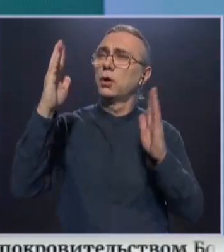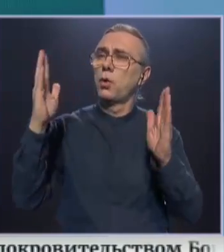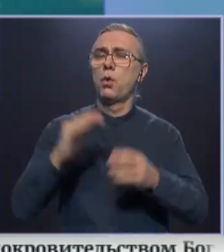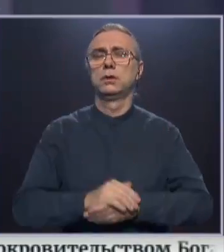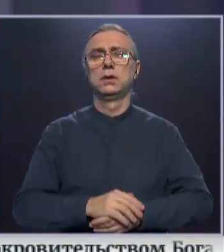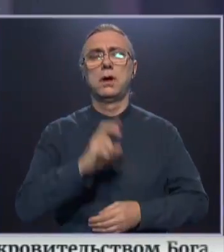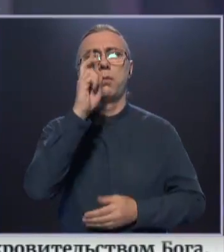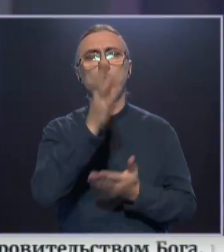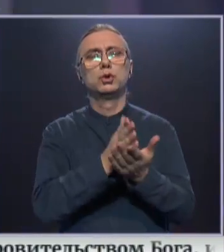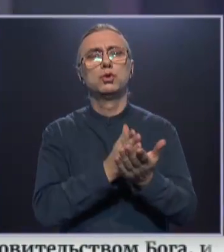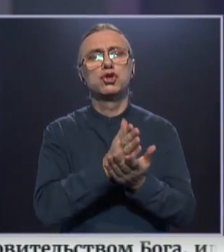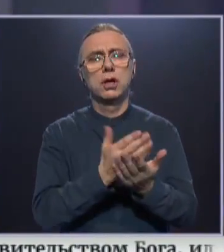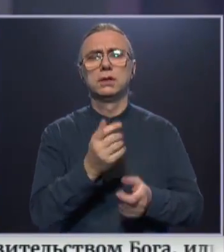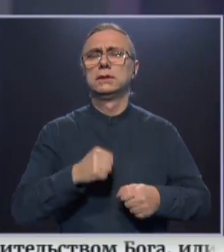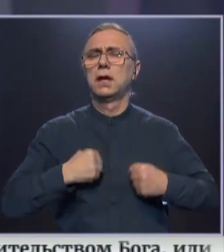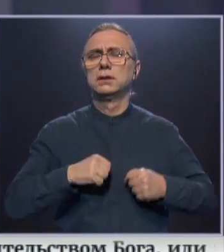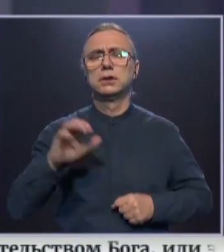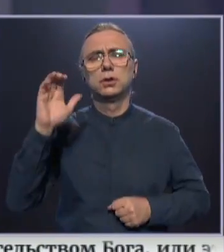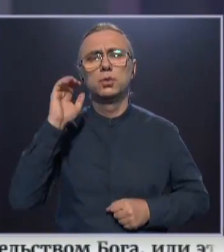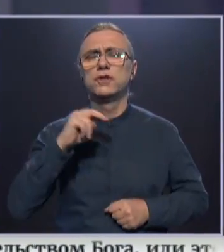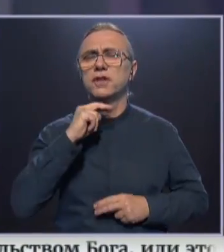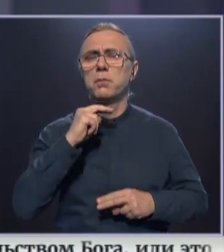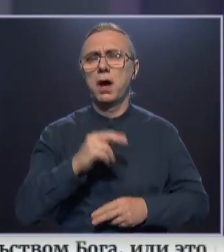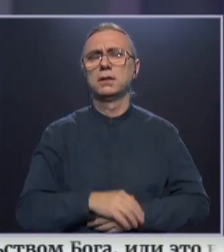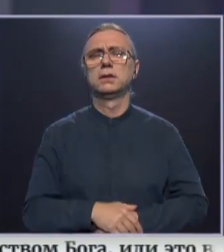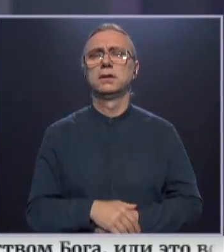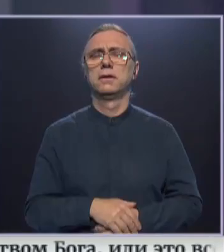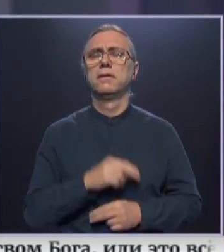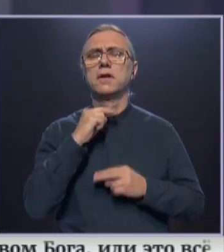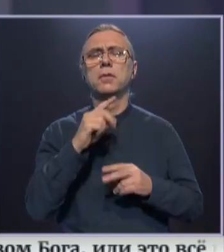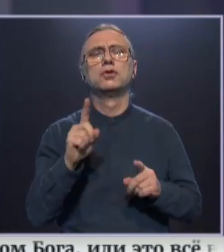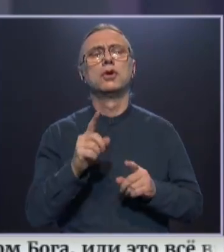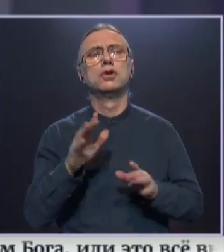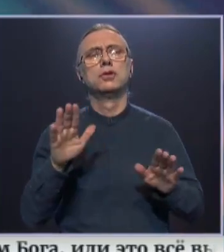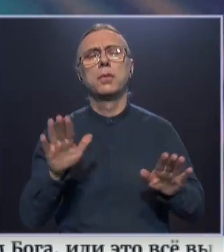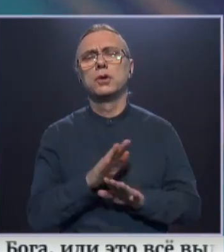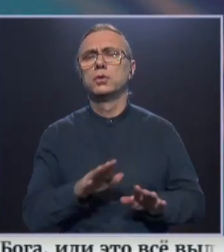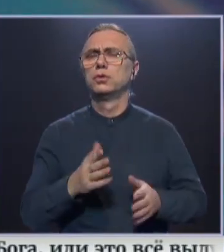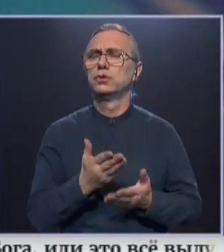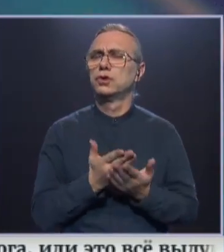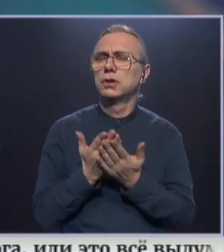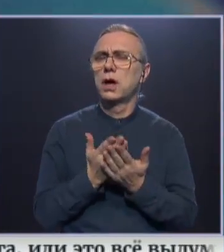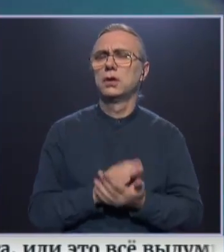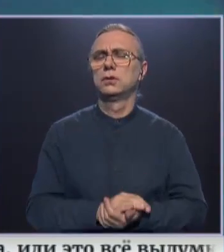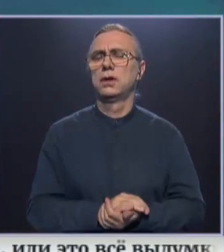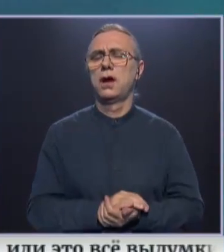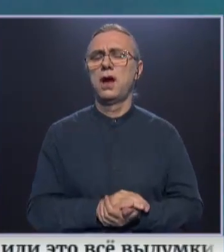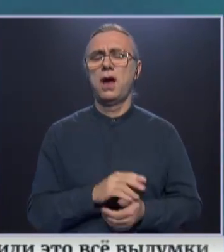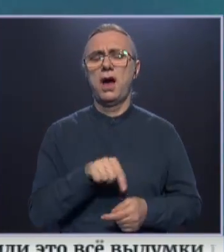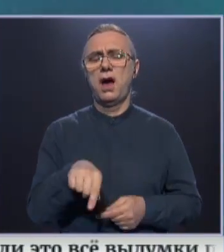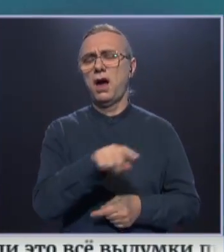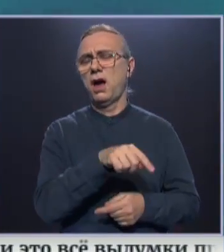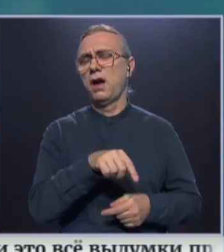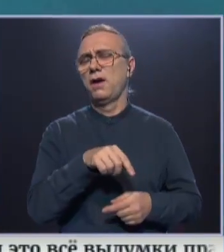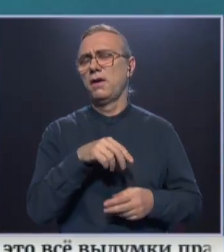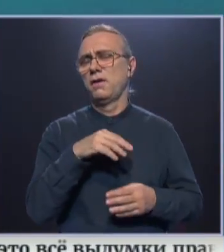богослужение происходящее, стараться слушать внимательно, внимать тому, что поют и читают, и не обращать внимания на вот это вот, так